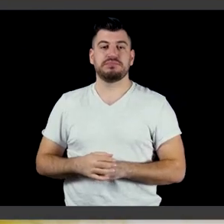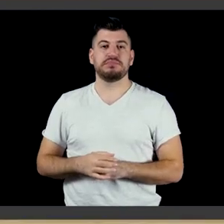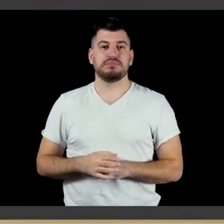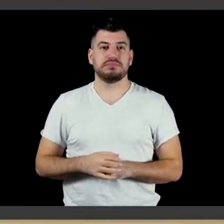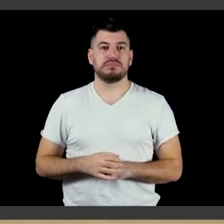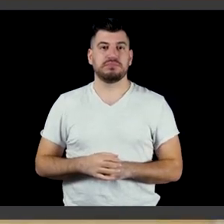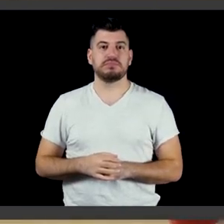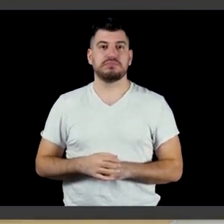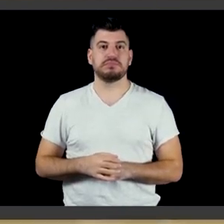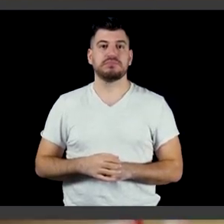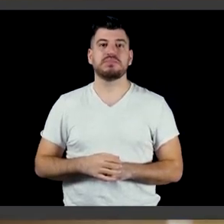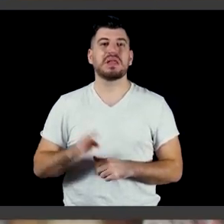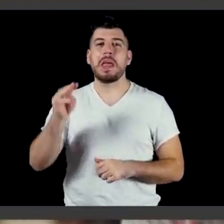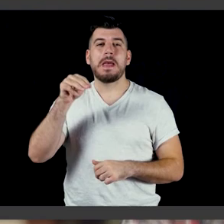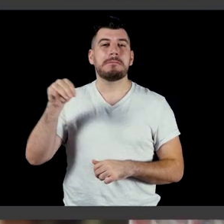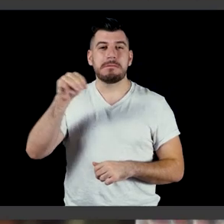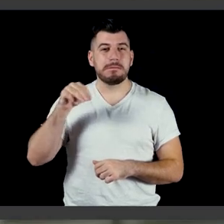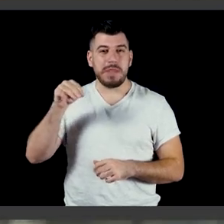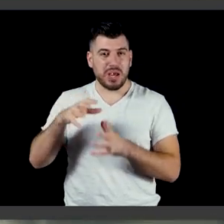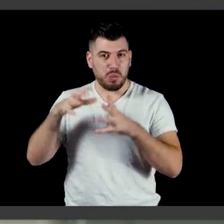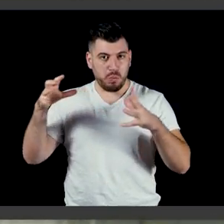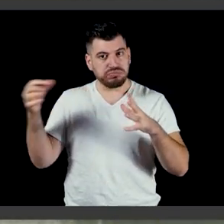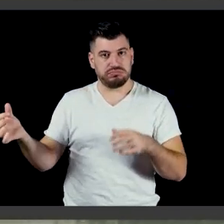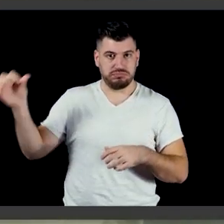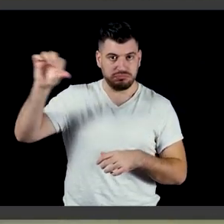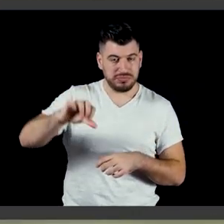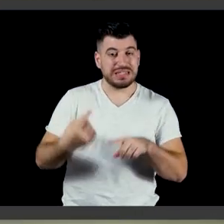προσθέτω το μπέικιν και τη σόδα,